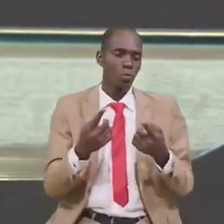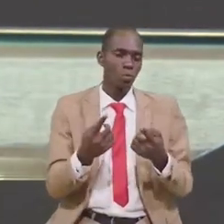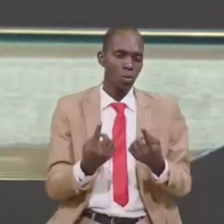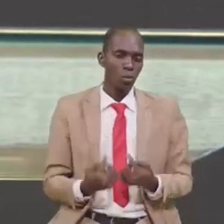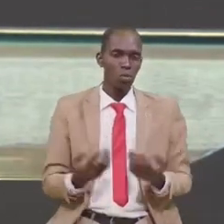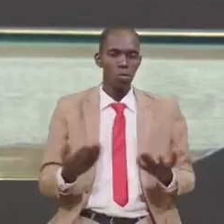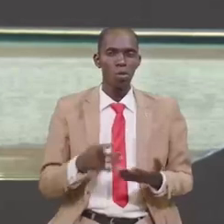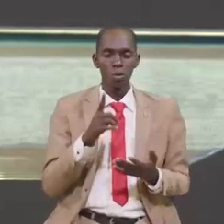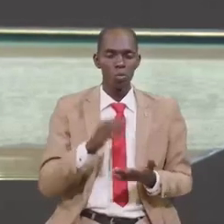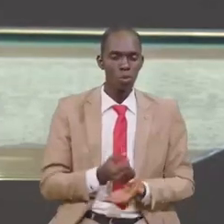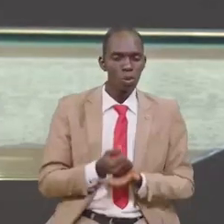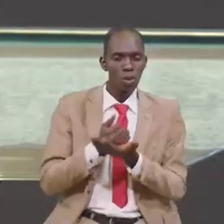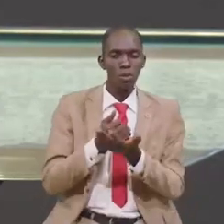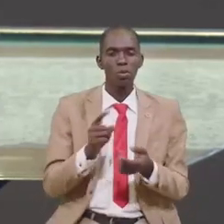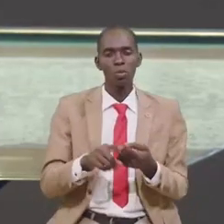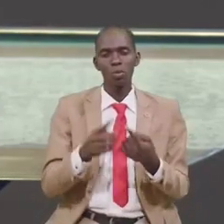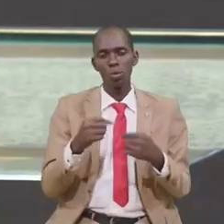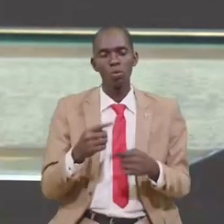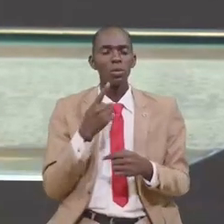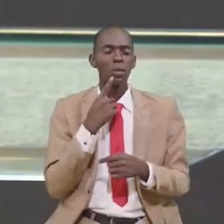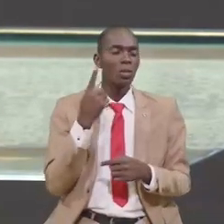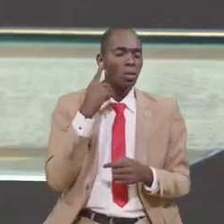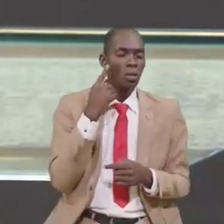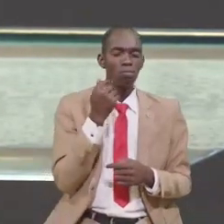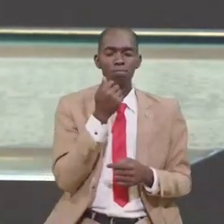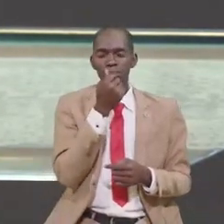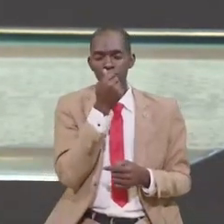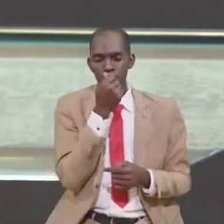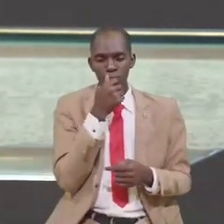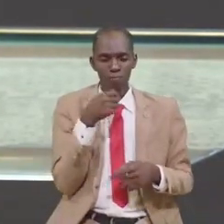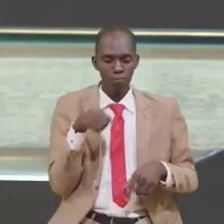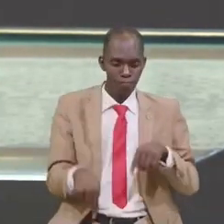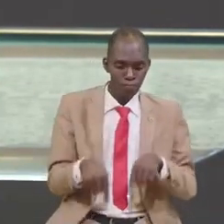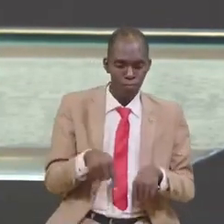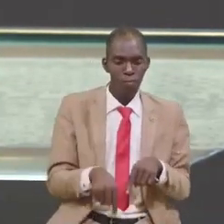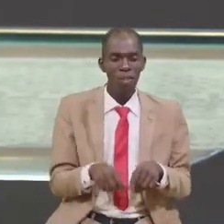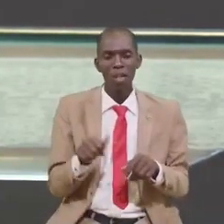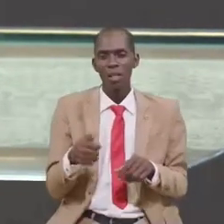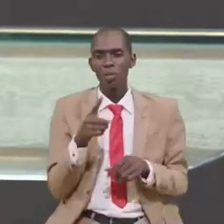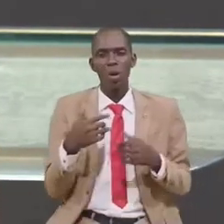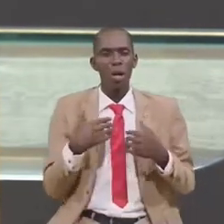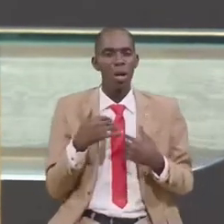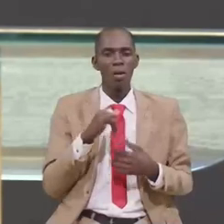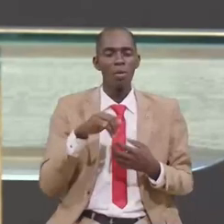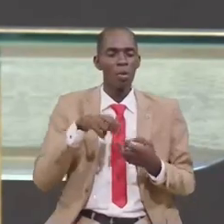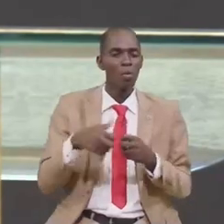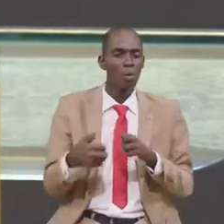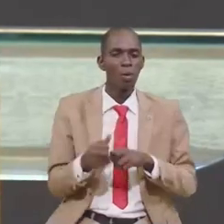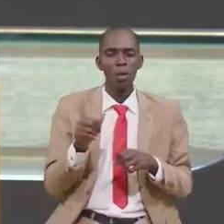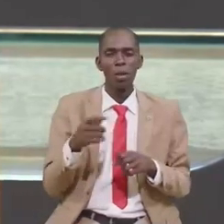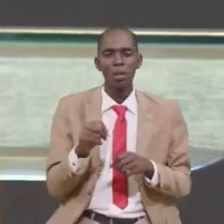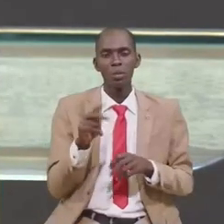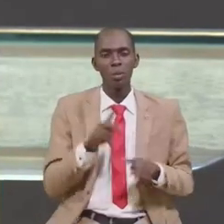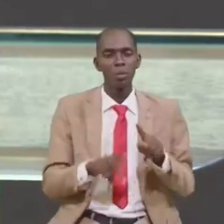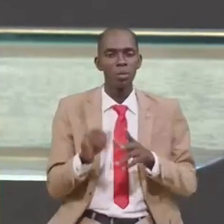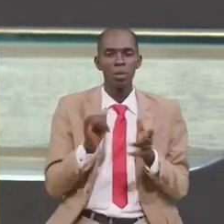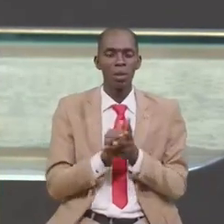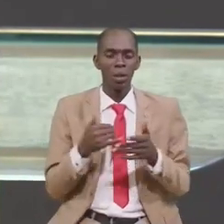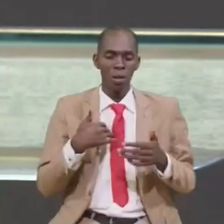les aveugles, les sourds, les paralysés, ceux qui ont des problèmes et les gens qui ont des